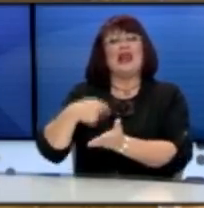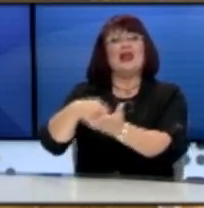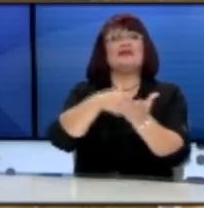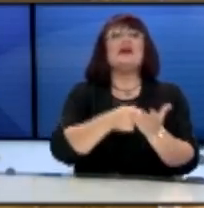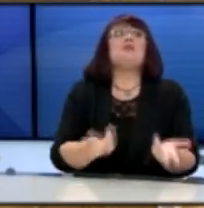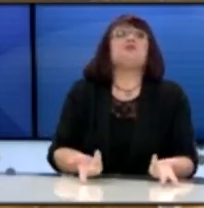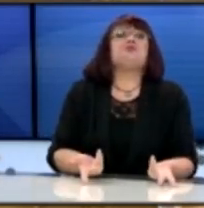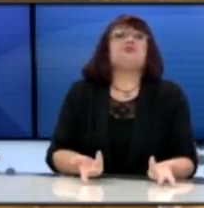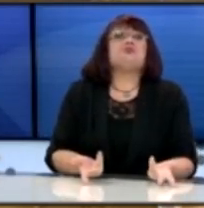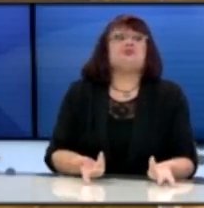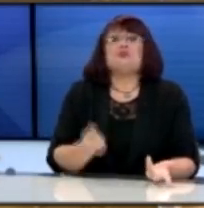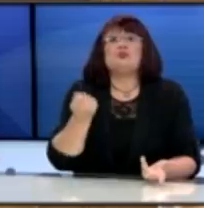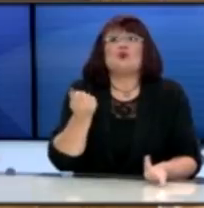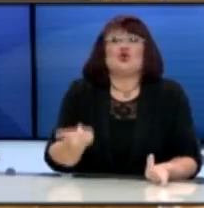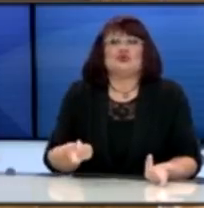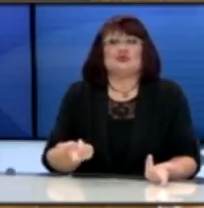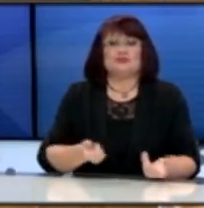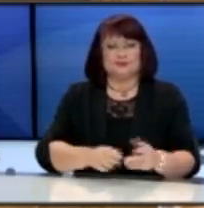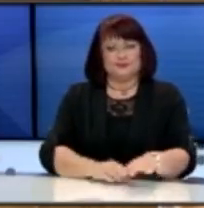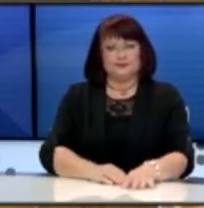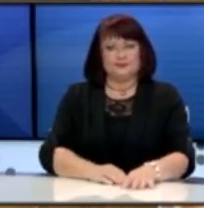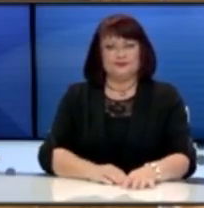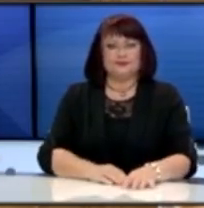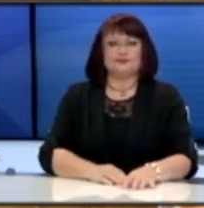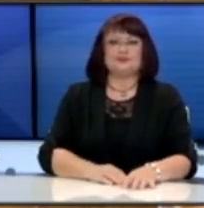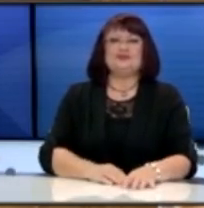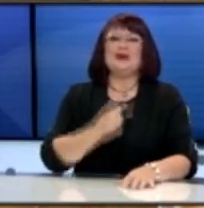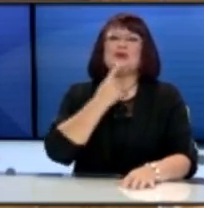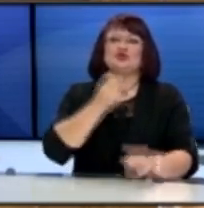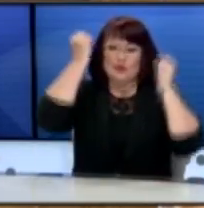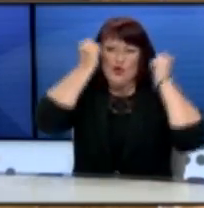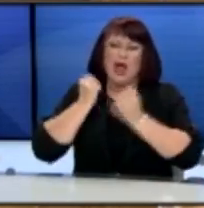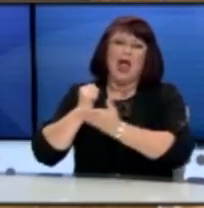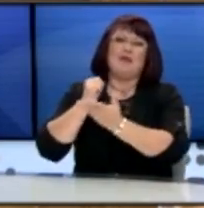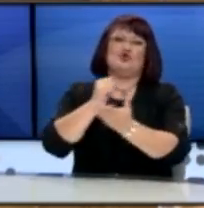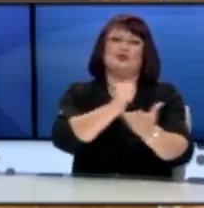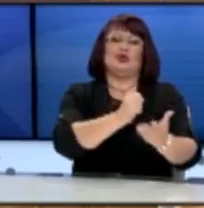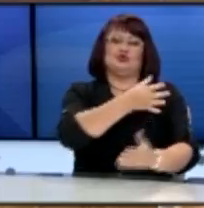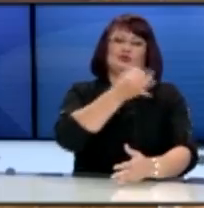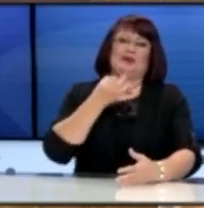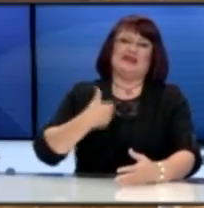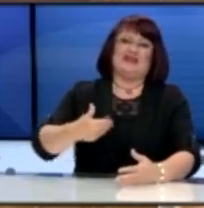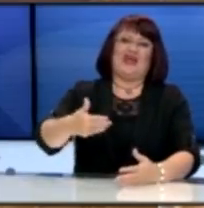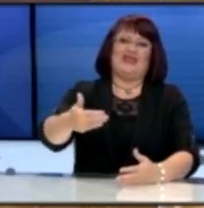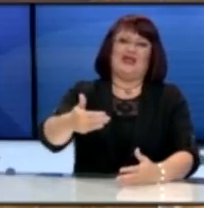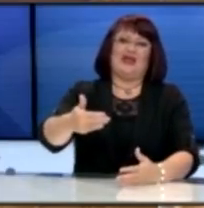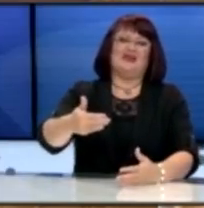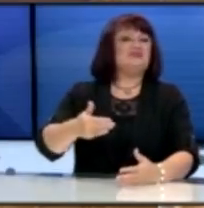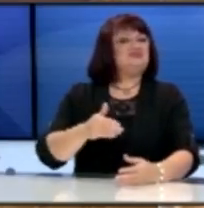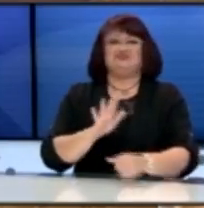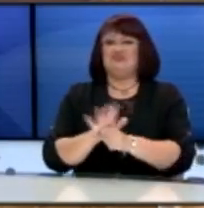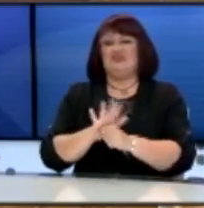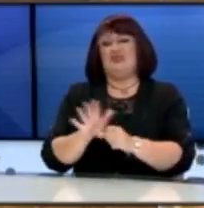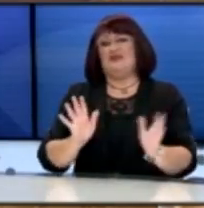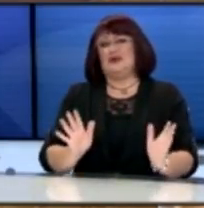είναι πληττόμενες. Για να μην μιλήσουμε για τις αποζημιώσεις που έχετε εξαγγείλει. Δεν εξασφαλίζεται